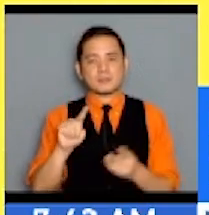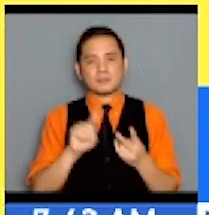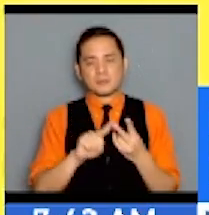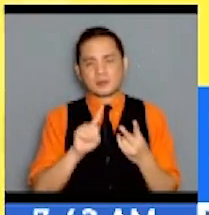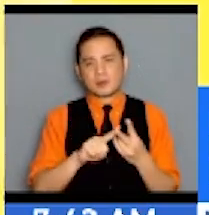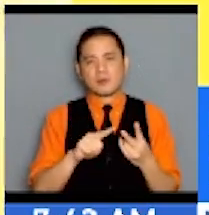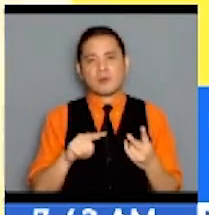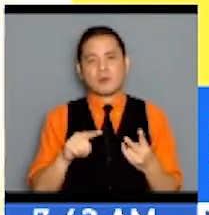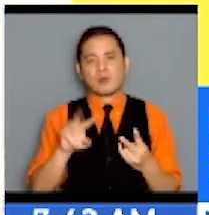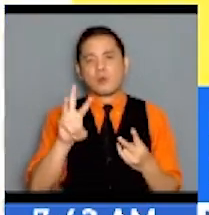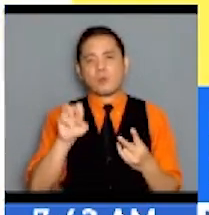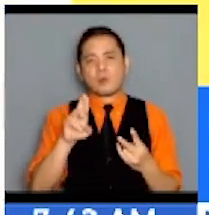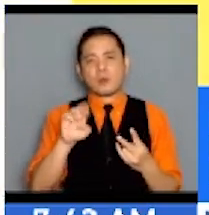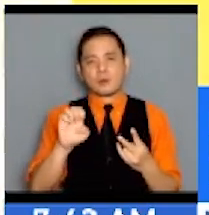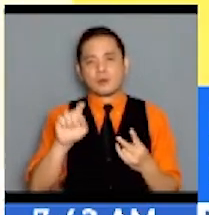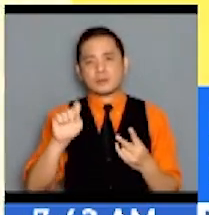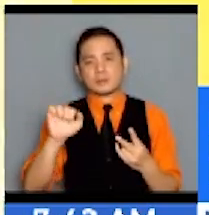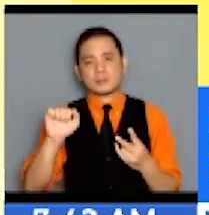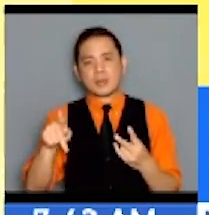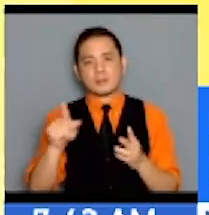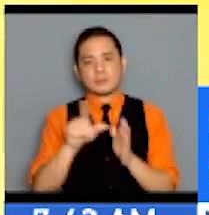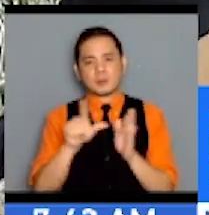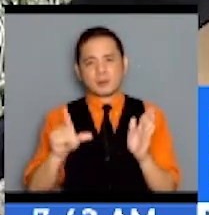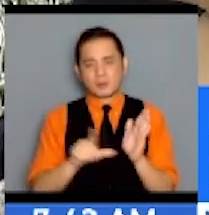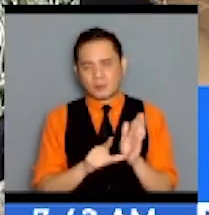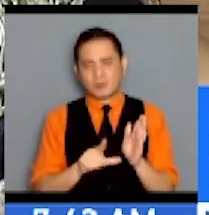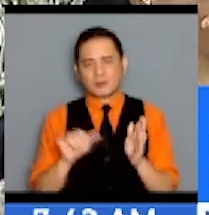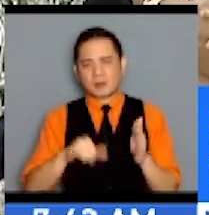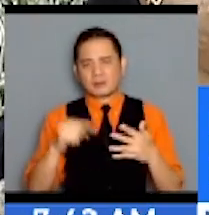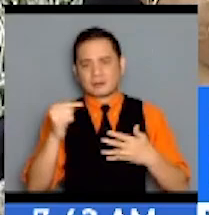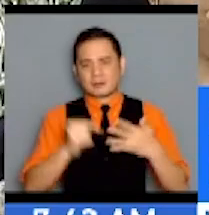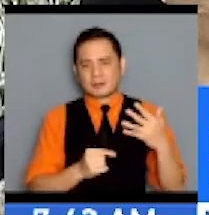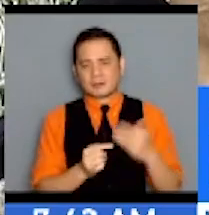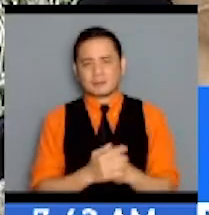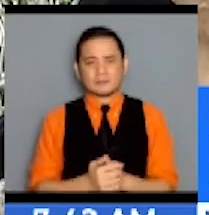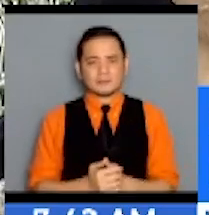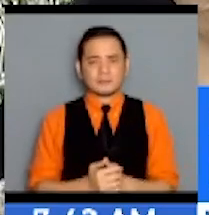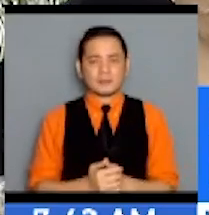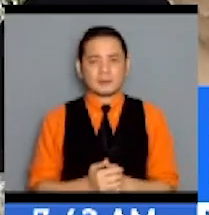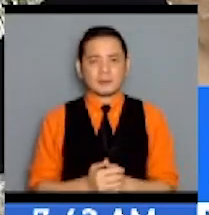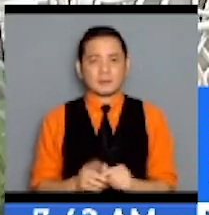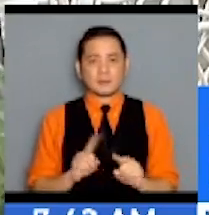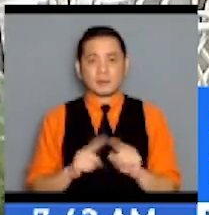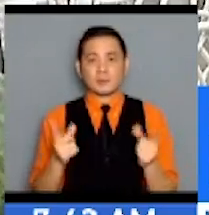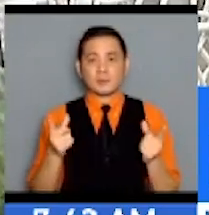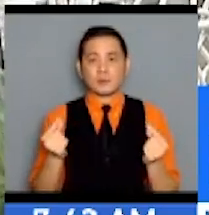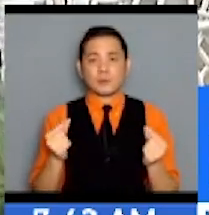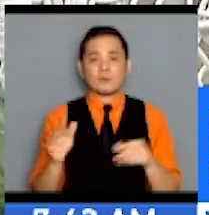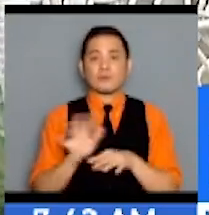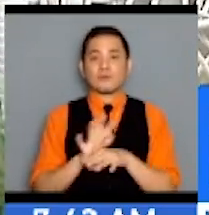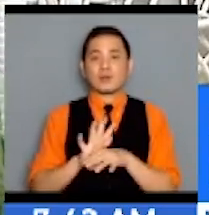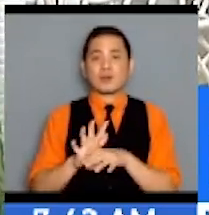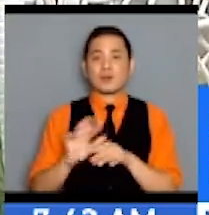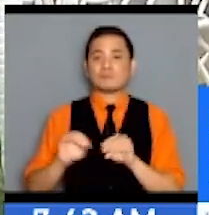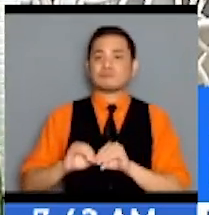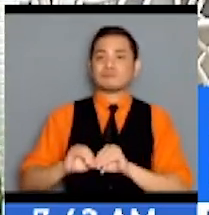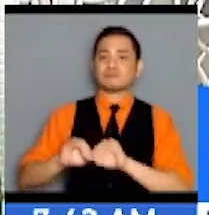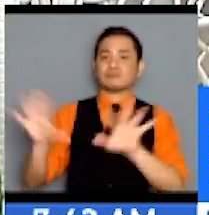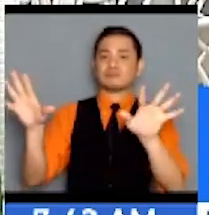ang video. Pero usually yung ginagawa nga ng iba, pinakakawalan yung video. So kahit na walang kaso, parang ang feeling